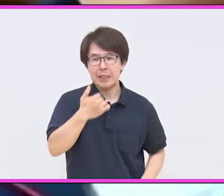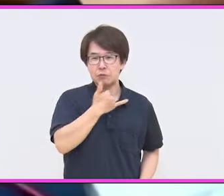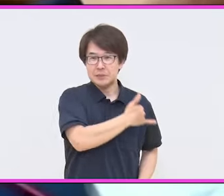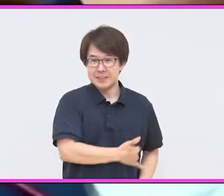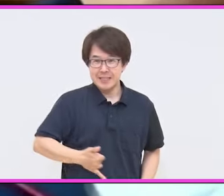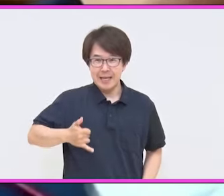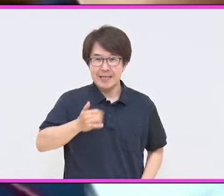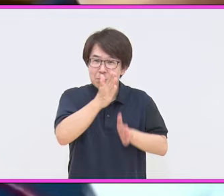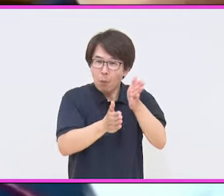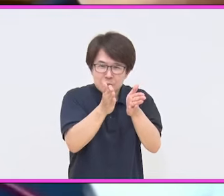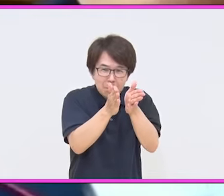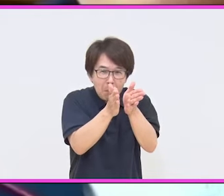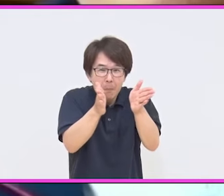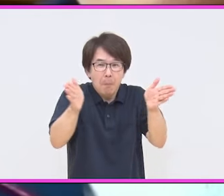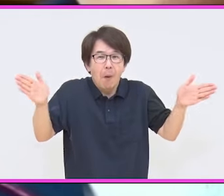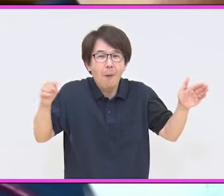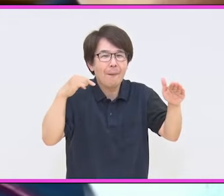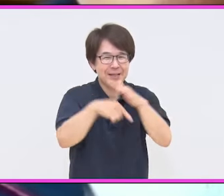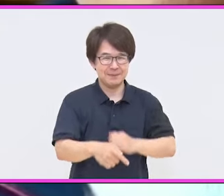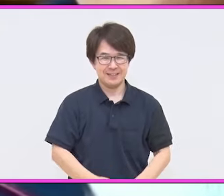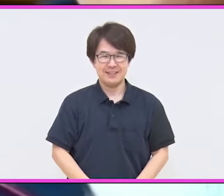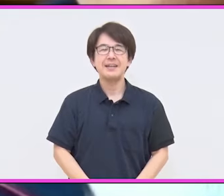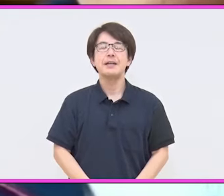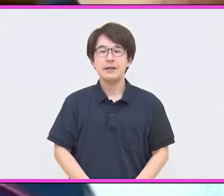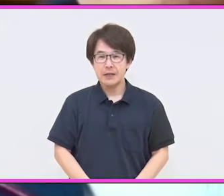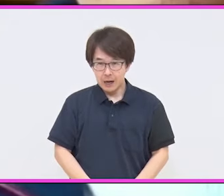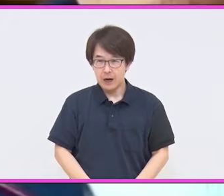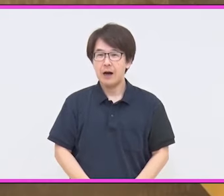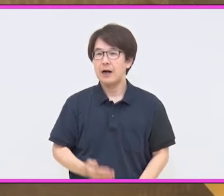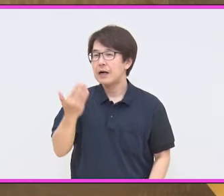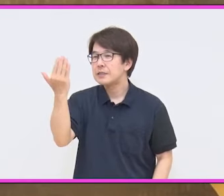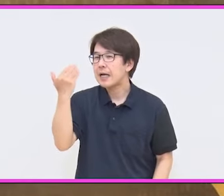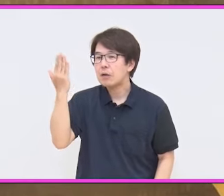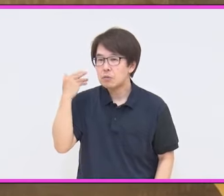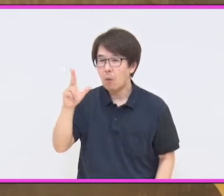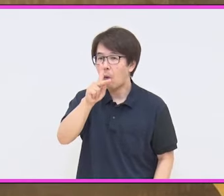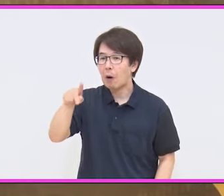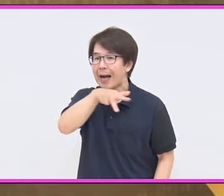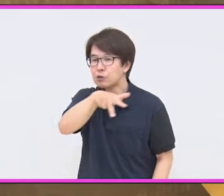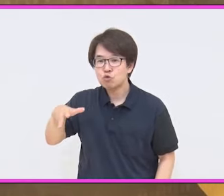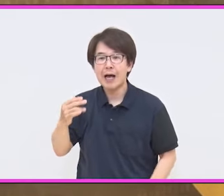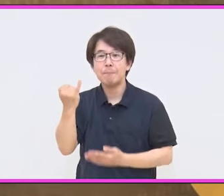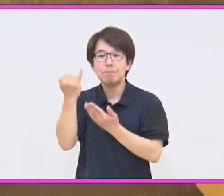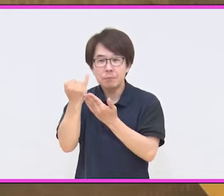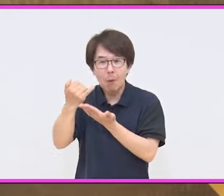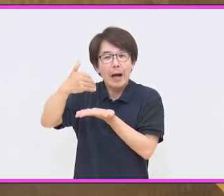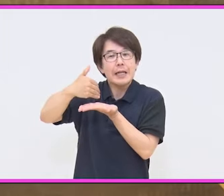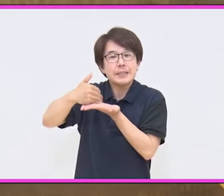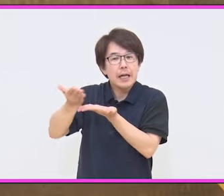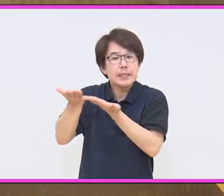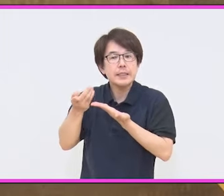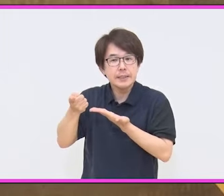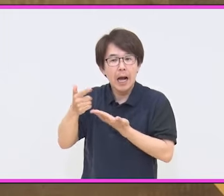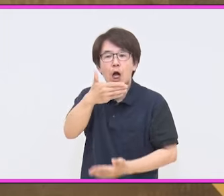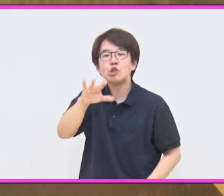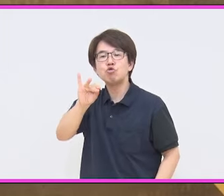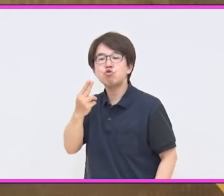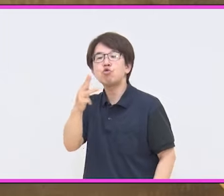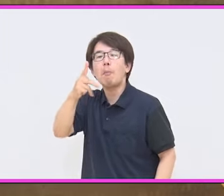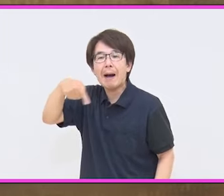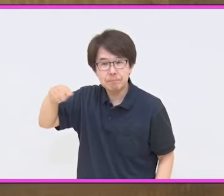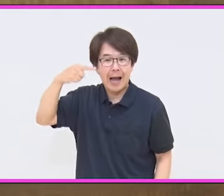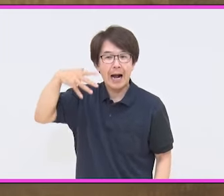そうだったんですね。今先ほどカズさんのお言葉の中から出てきたグッドマン博士について、こちらから少